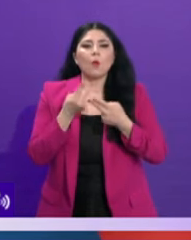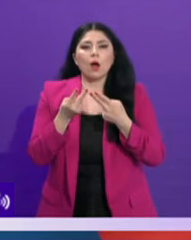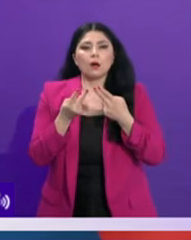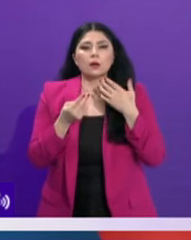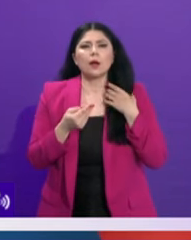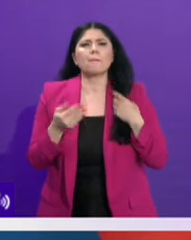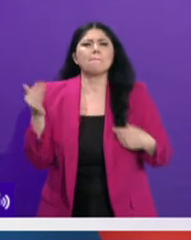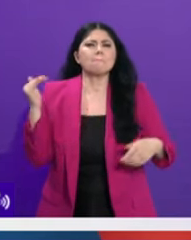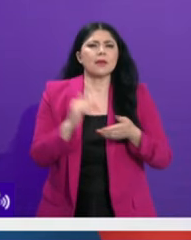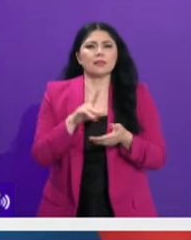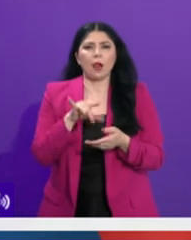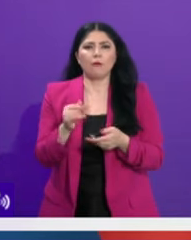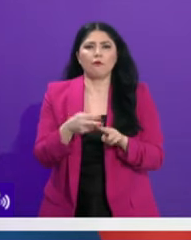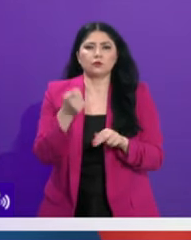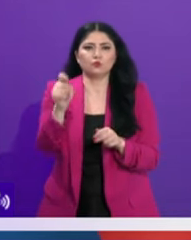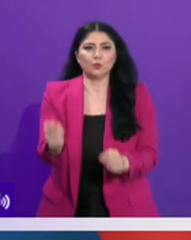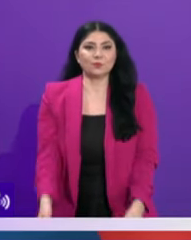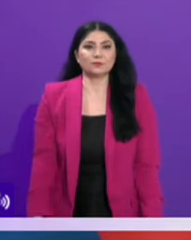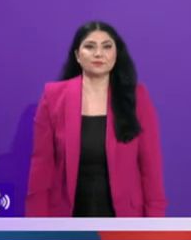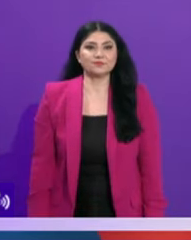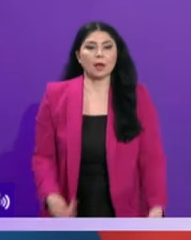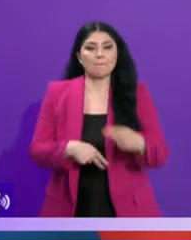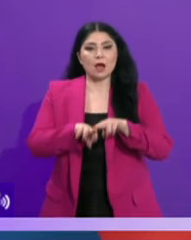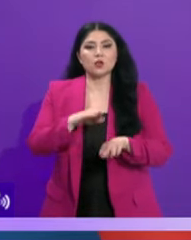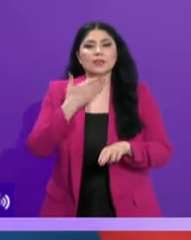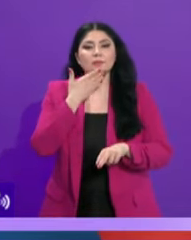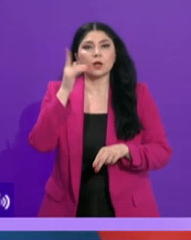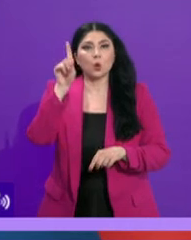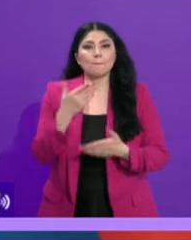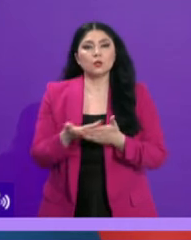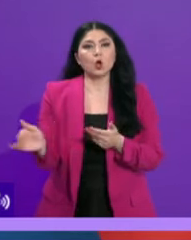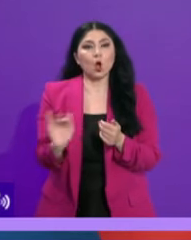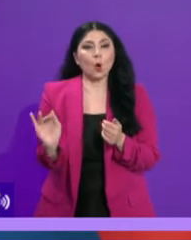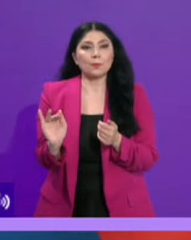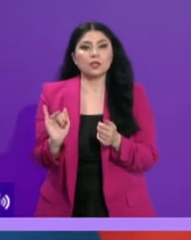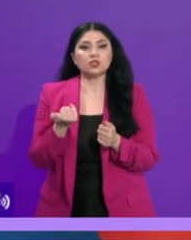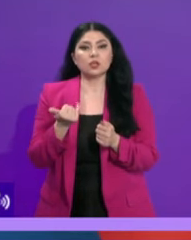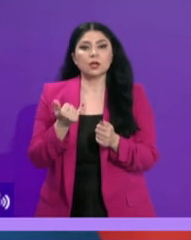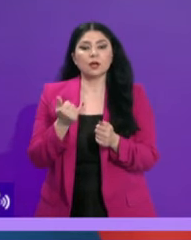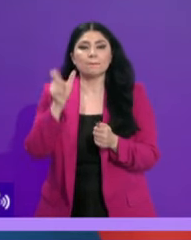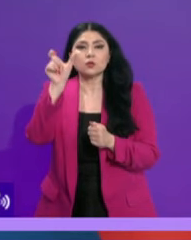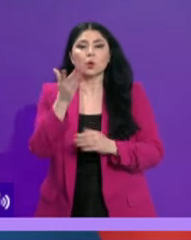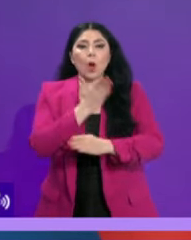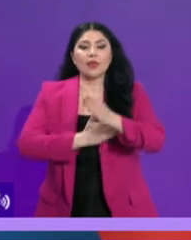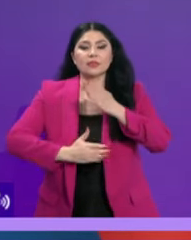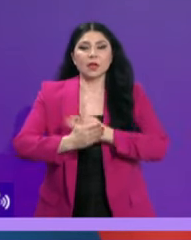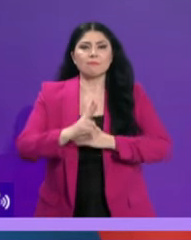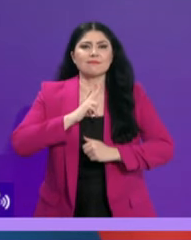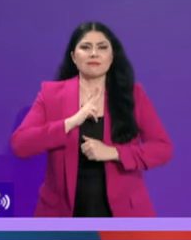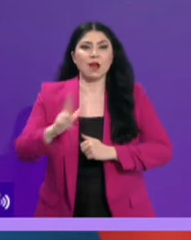1000 de lei. Majorăm indemnizațiile lunare pentru copiii și adulții cu handicap